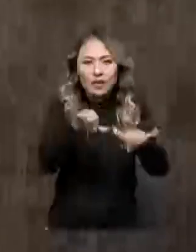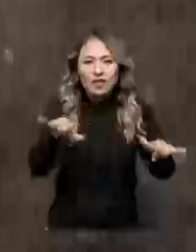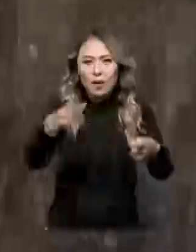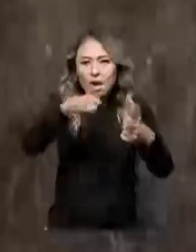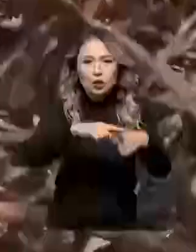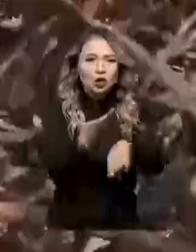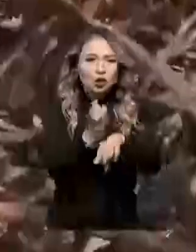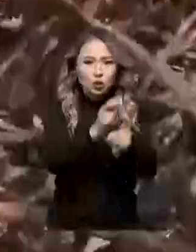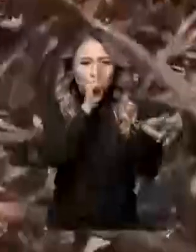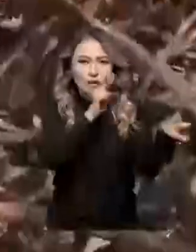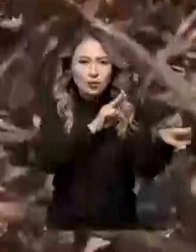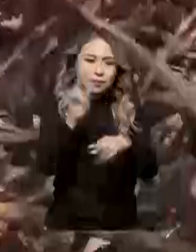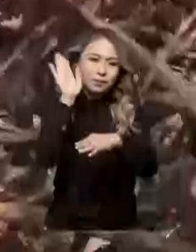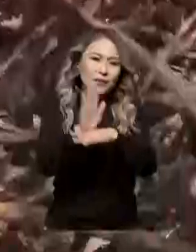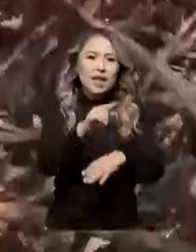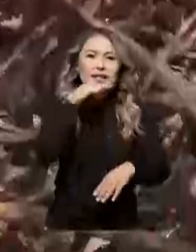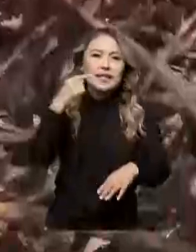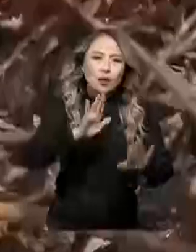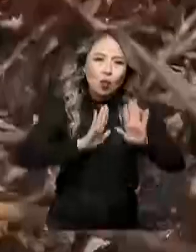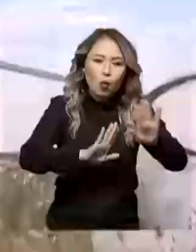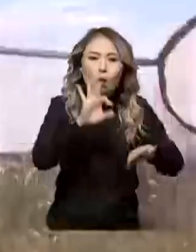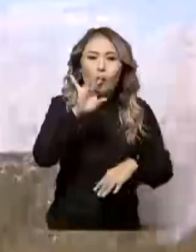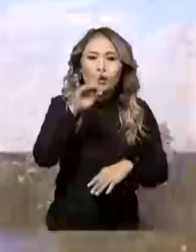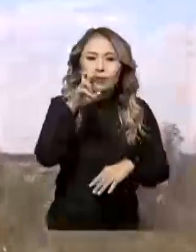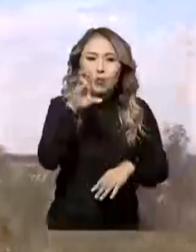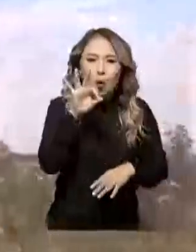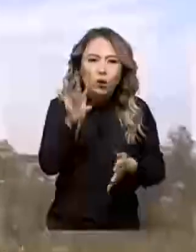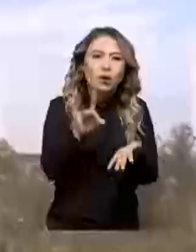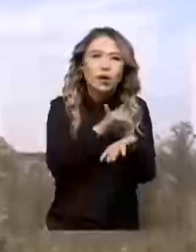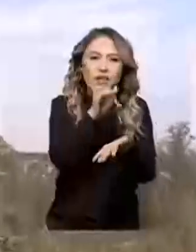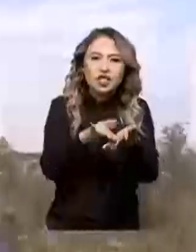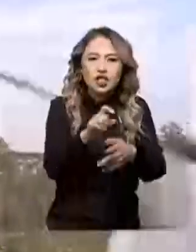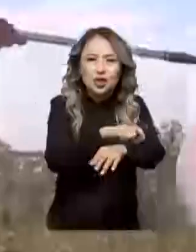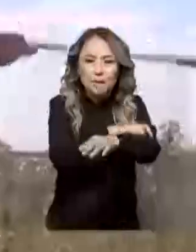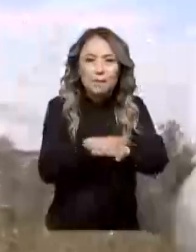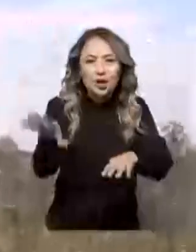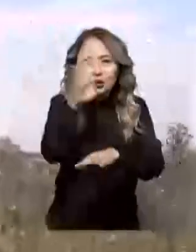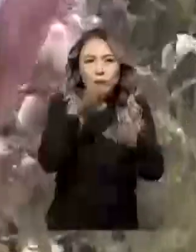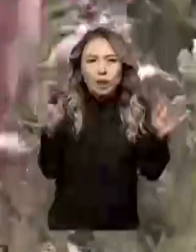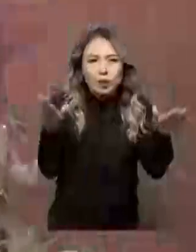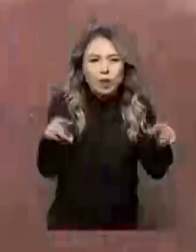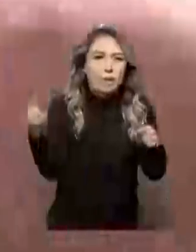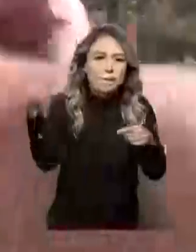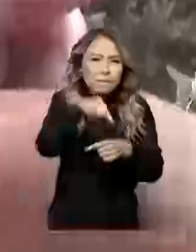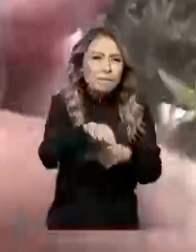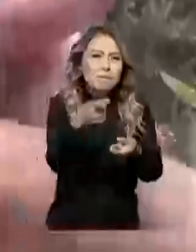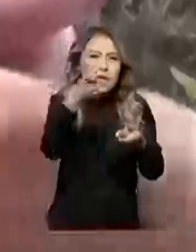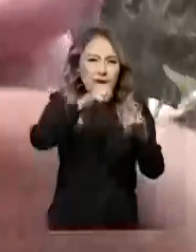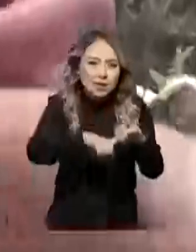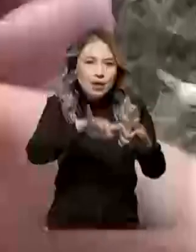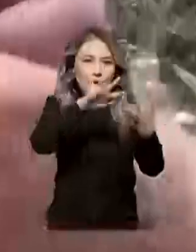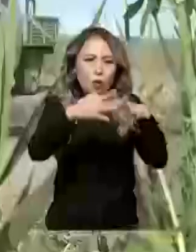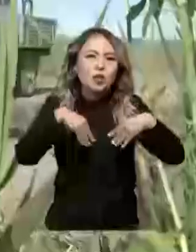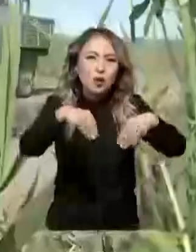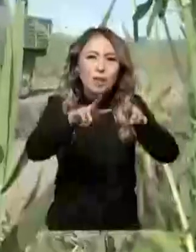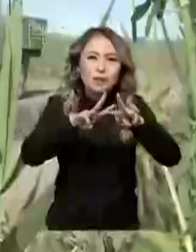қатысты бақылауды күшейту тапсырылды. Айта кетейік, Ресейдің Орынбор облысынан шегірткелердің жаппай ұшып келуіне байланысты ауыл